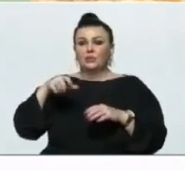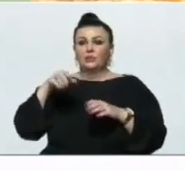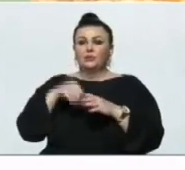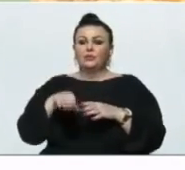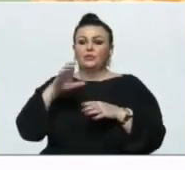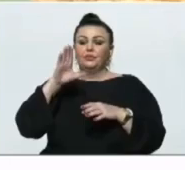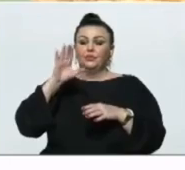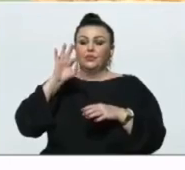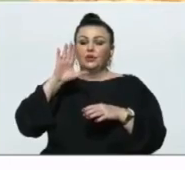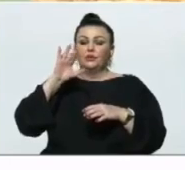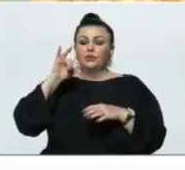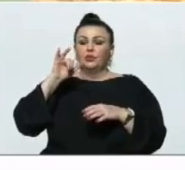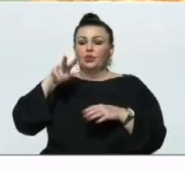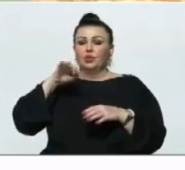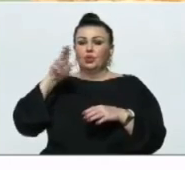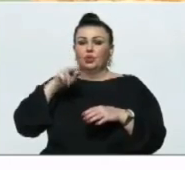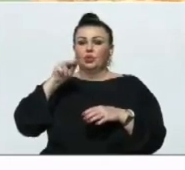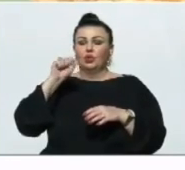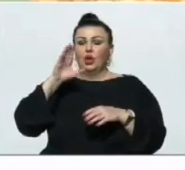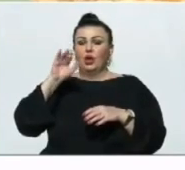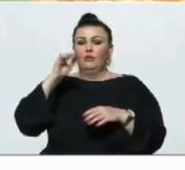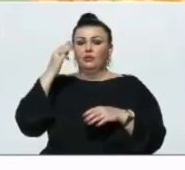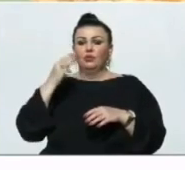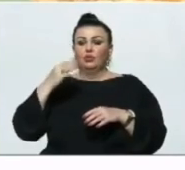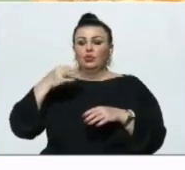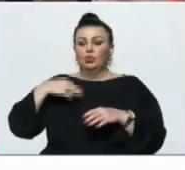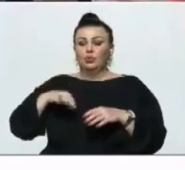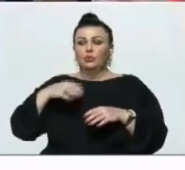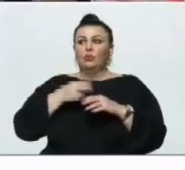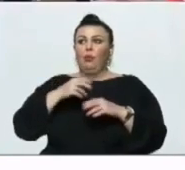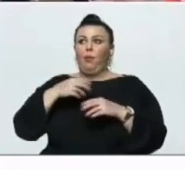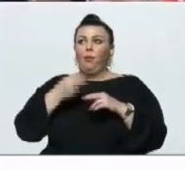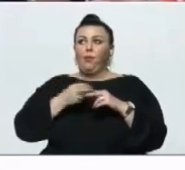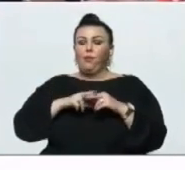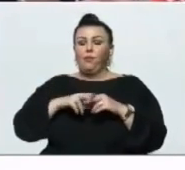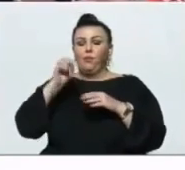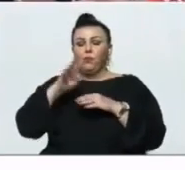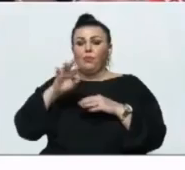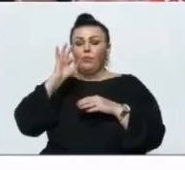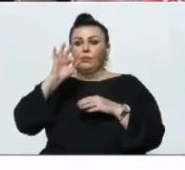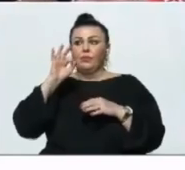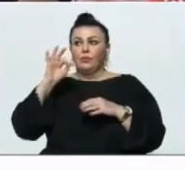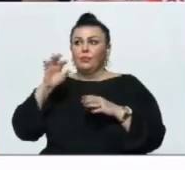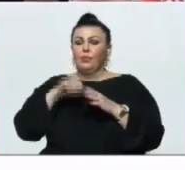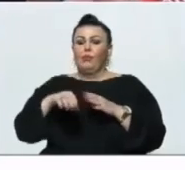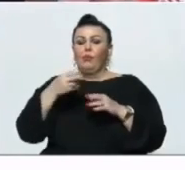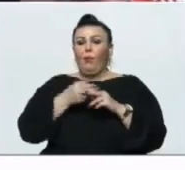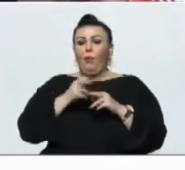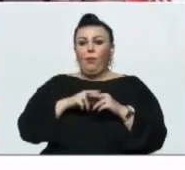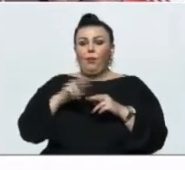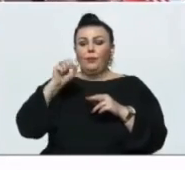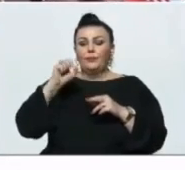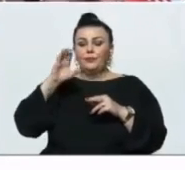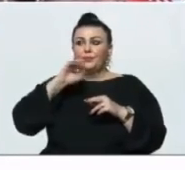Mövlud Çavuşoğlu ilə görüşü başa çatdı. Saat 14:00-da Türkiyə saatı ilə Cavad